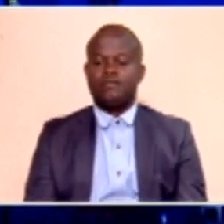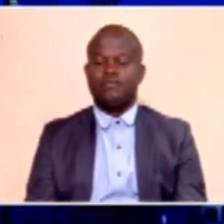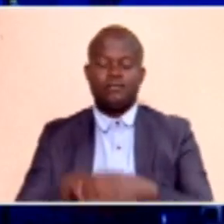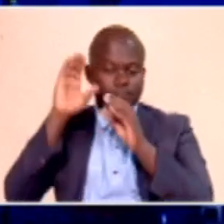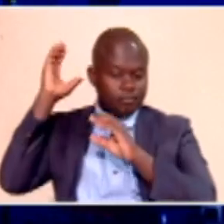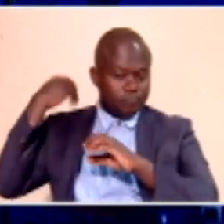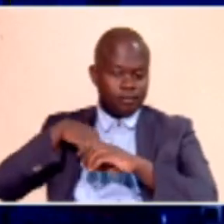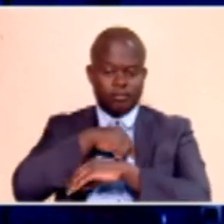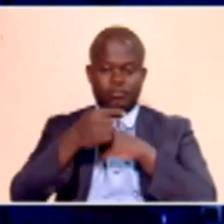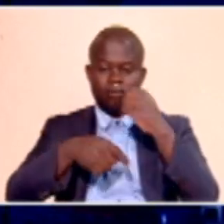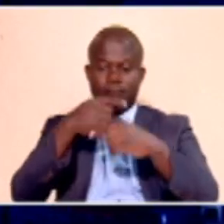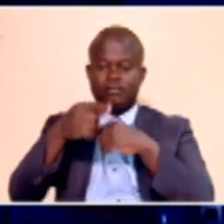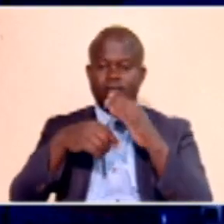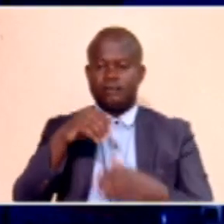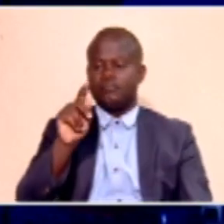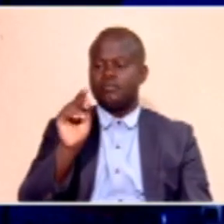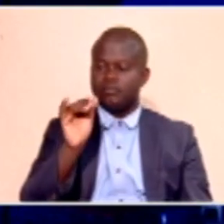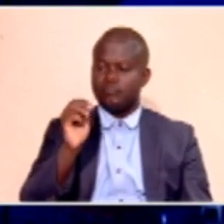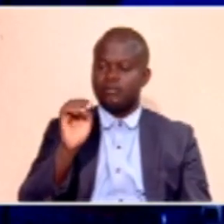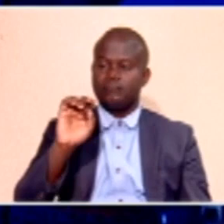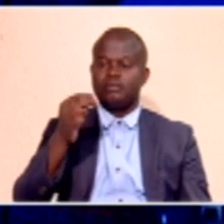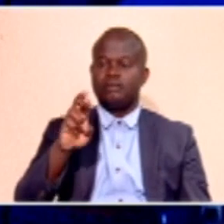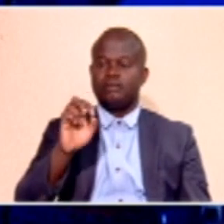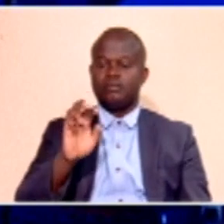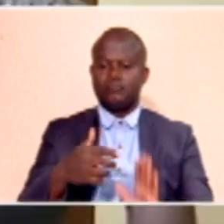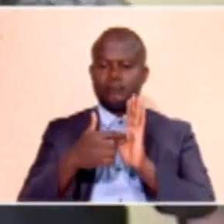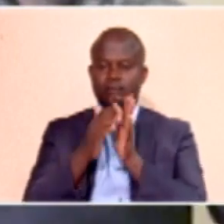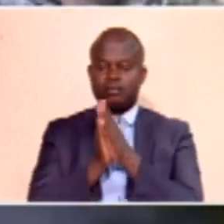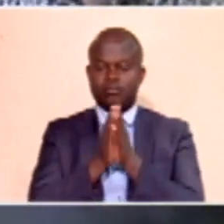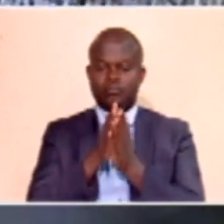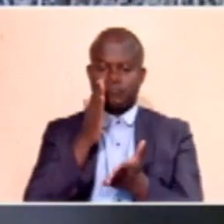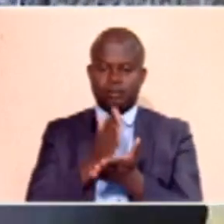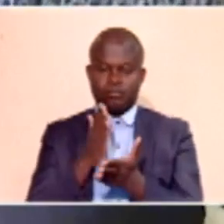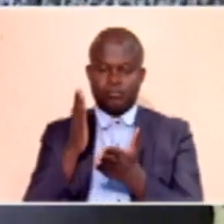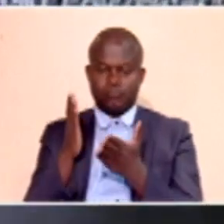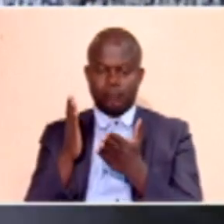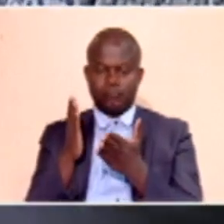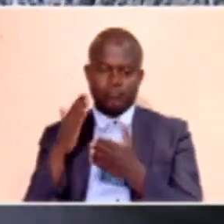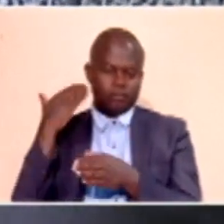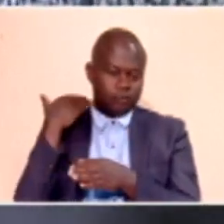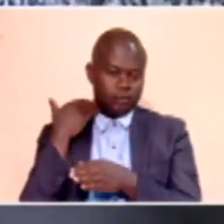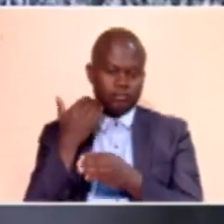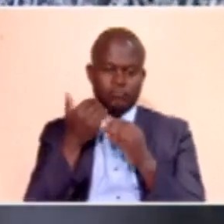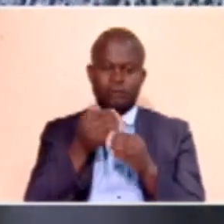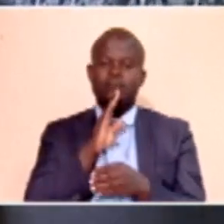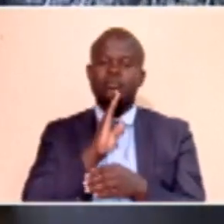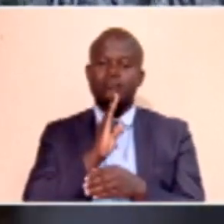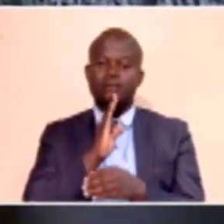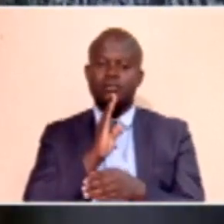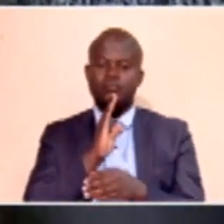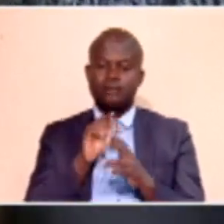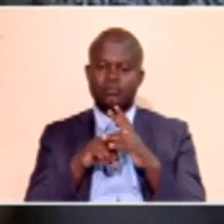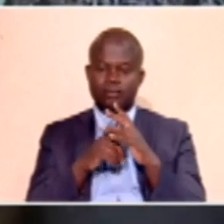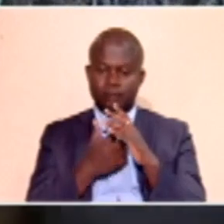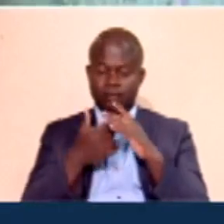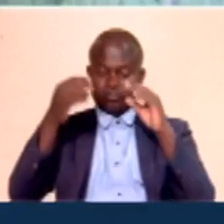makuru tuyakomereze ku Kimihurura ku ngoro ndangamateka y'urugamba rwo guhagarika Jenoside, aho kuri iki cyumweru